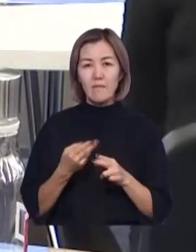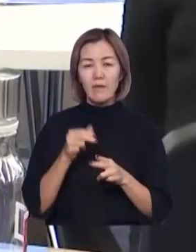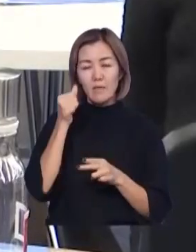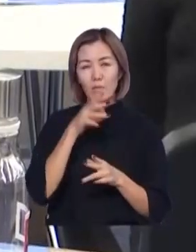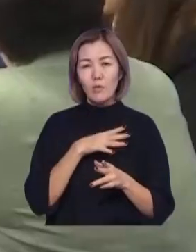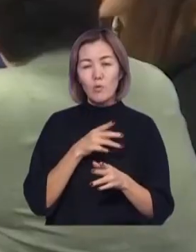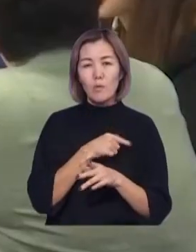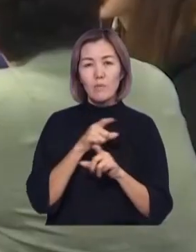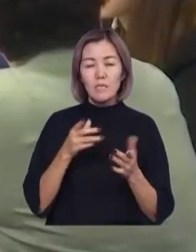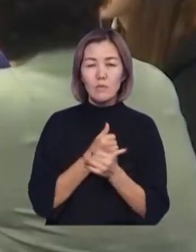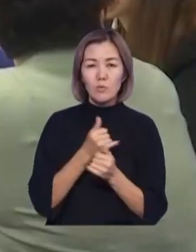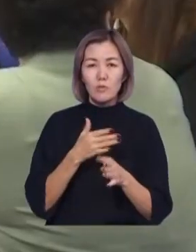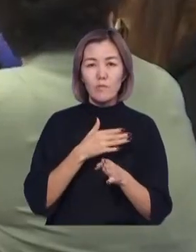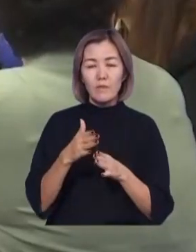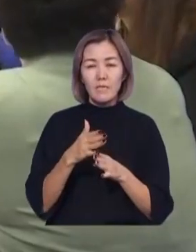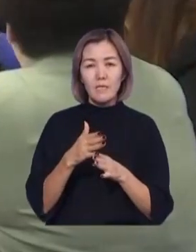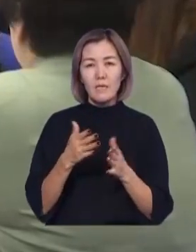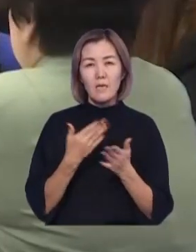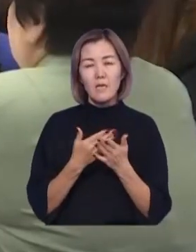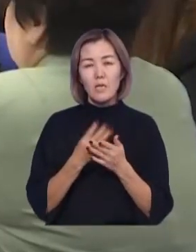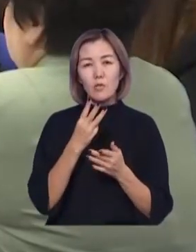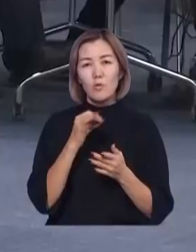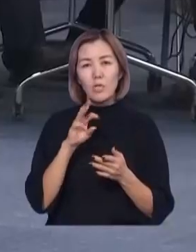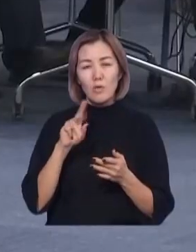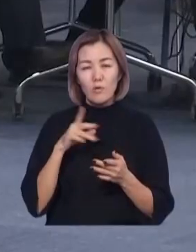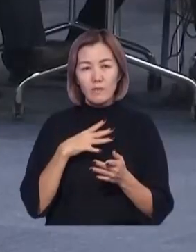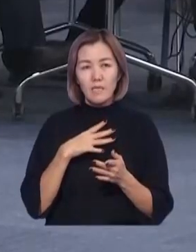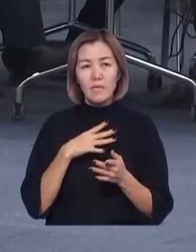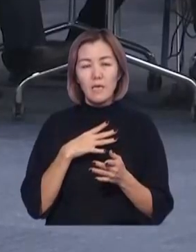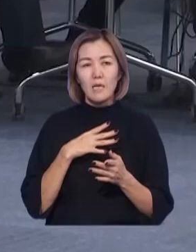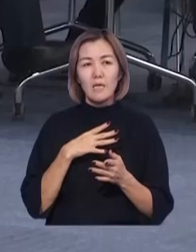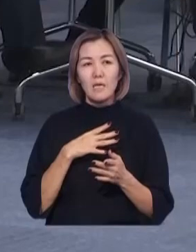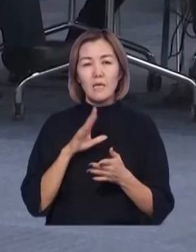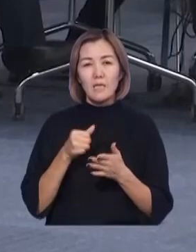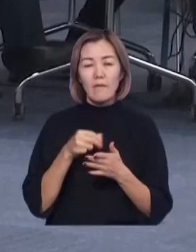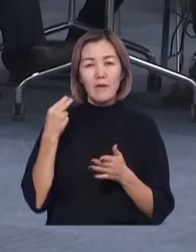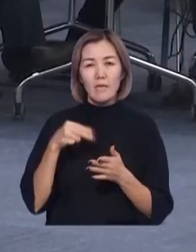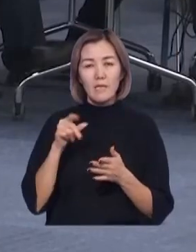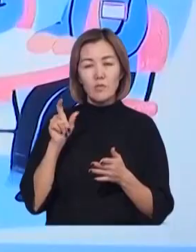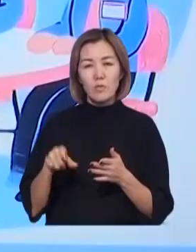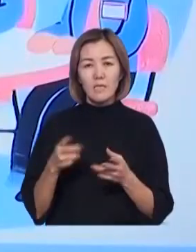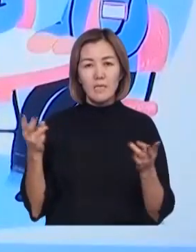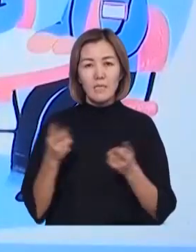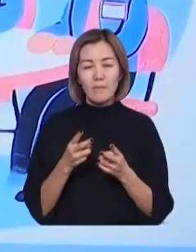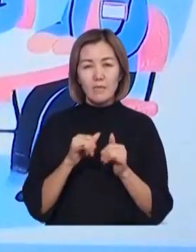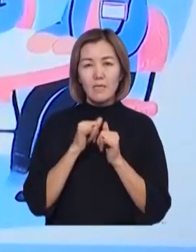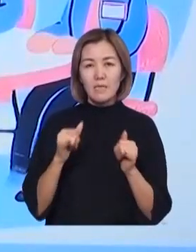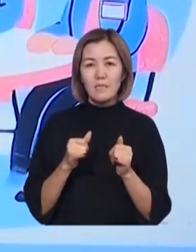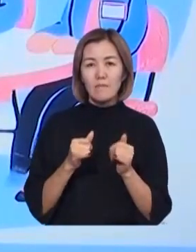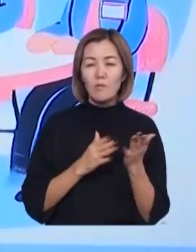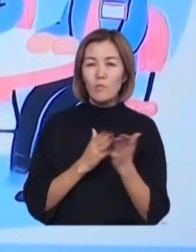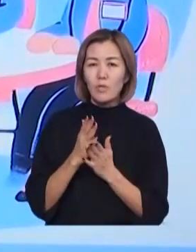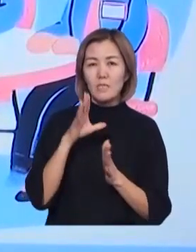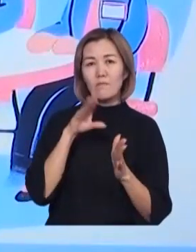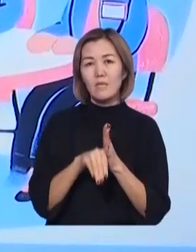году на медицинские услуги выделены средства в размере 3 триллионов тенге отметим что глава государства говорил что необходимо развивать отрасль и